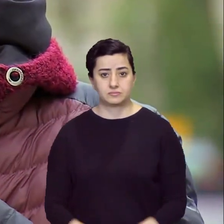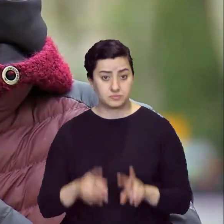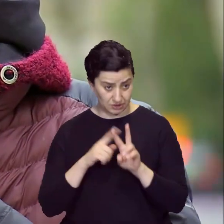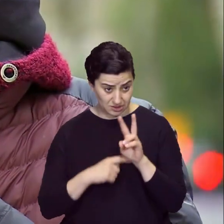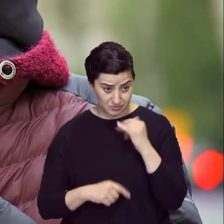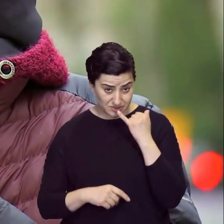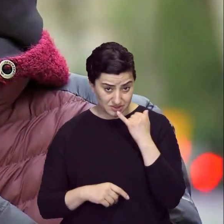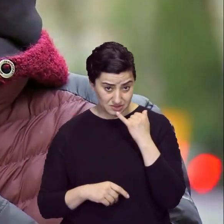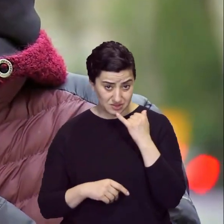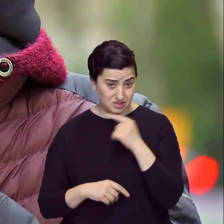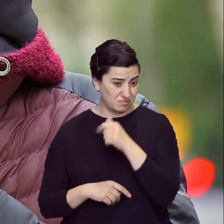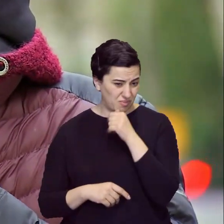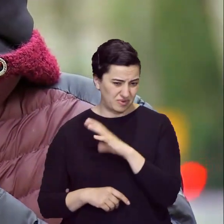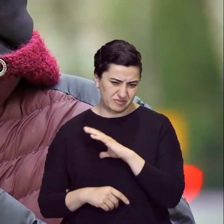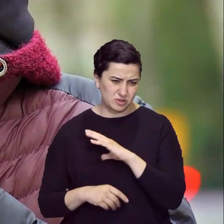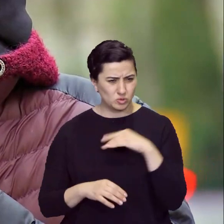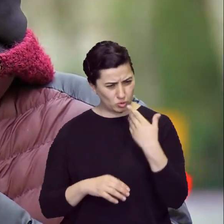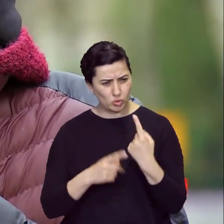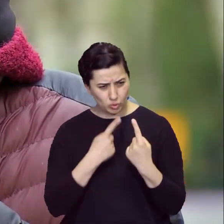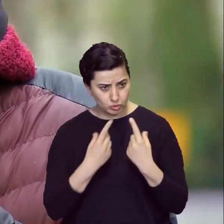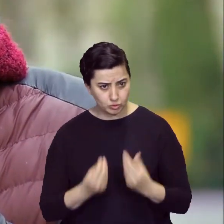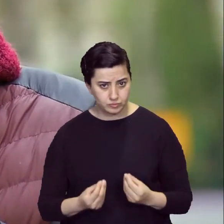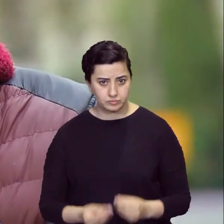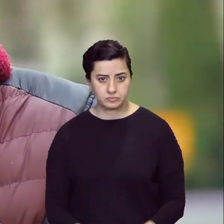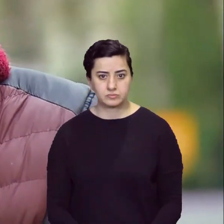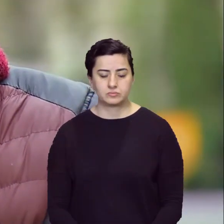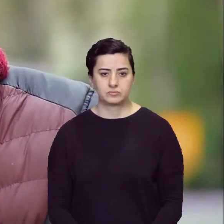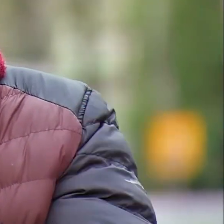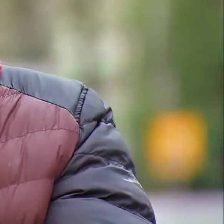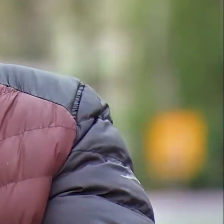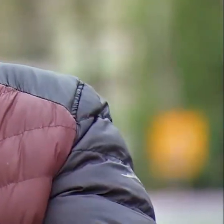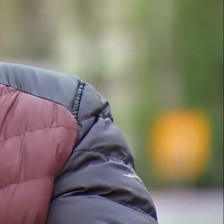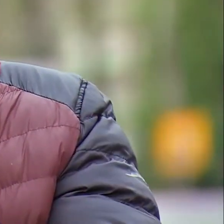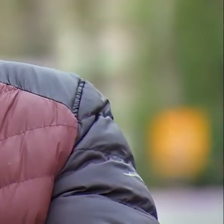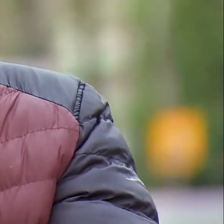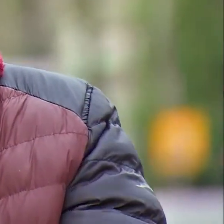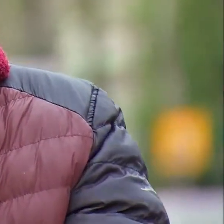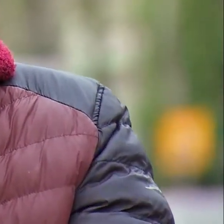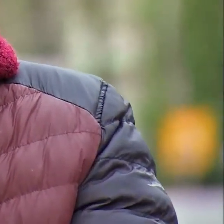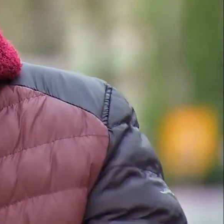Yasemin, babam burada. Sonra görüşelim mi? Tamam.